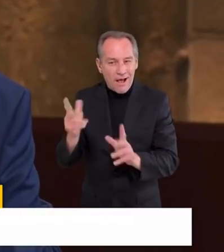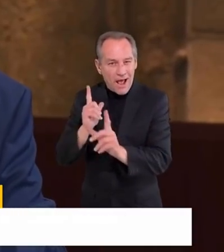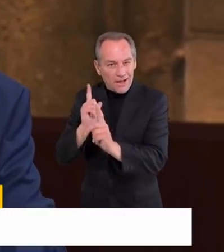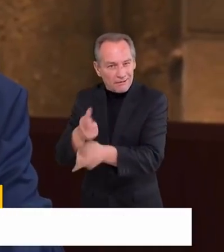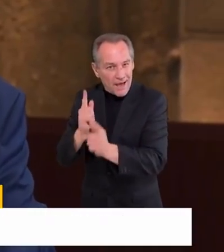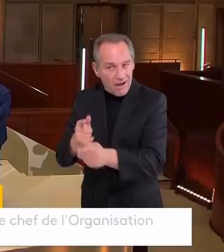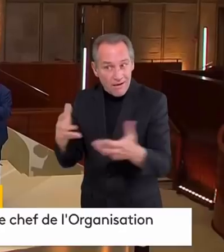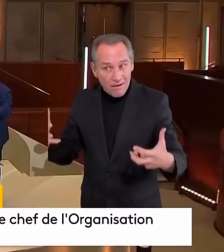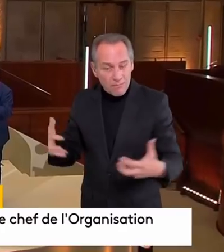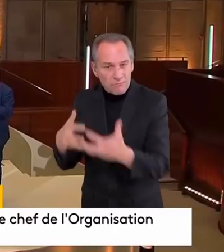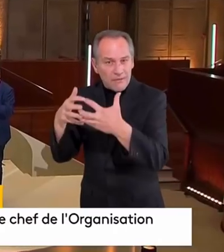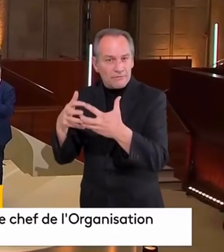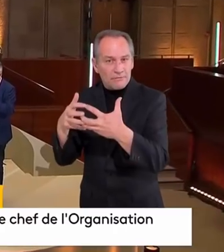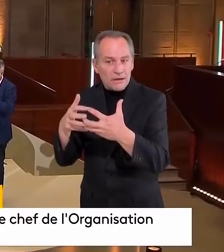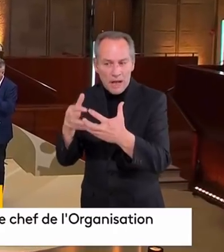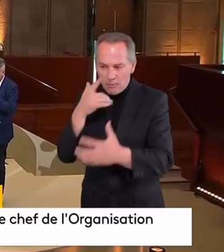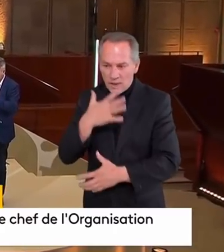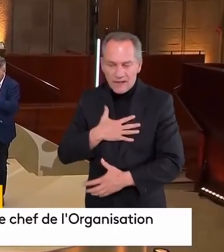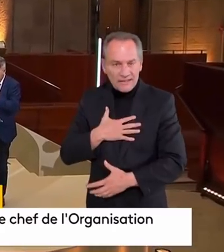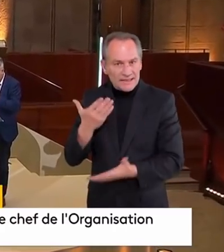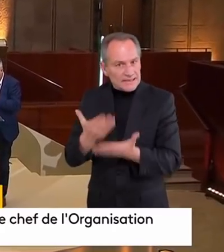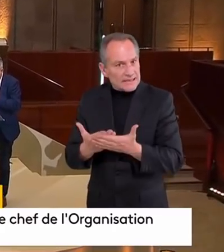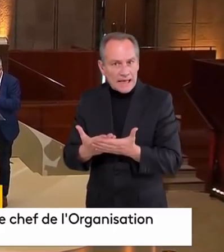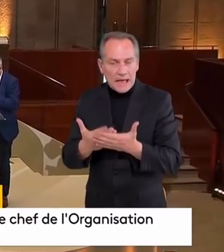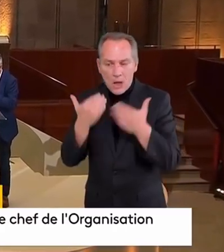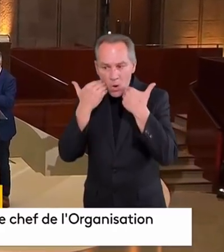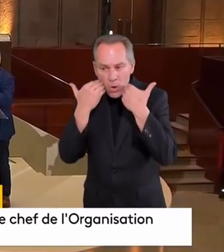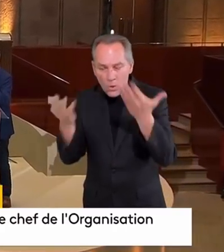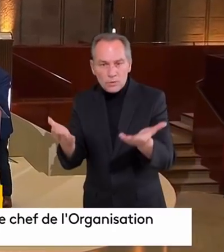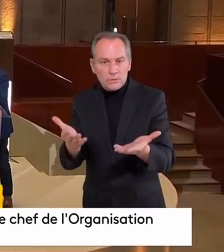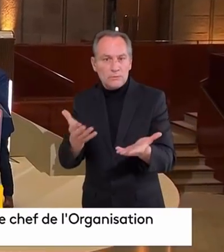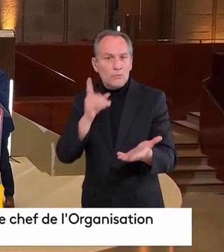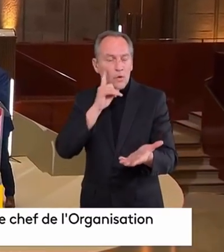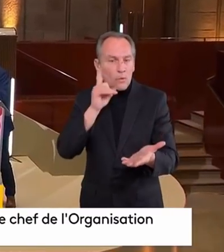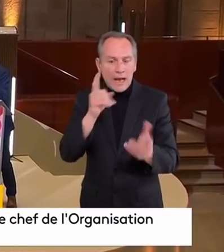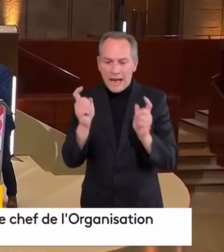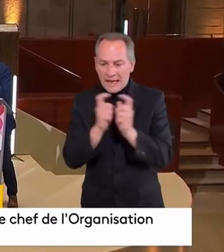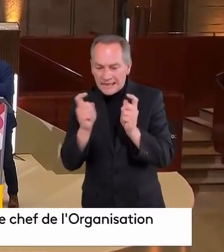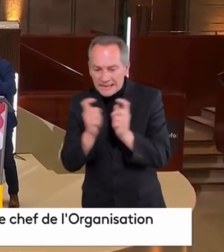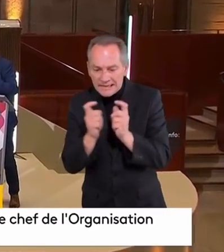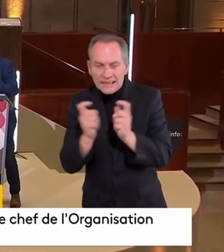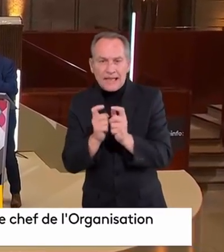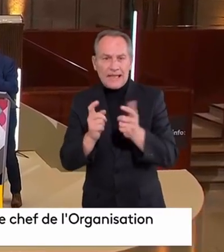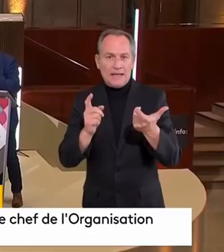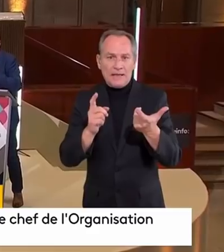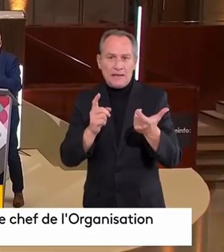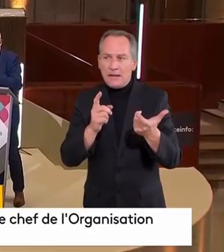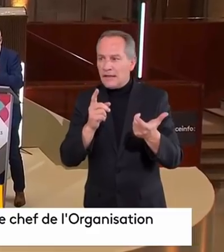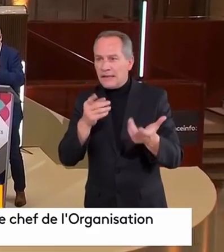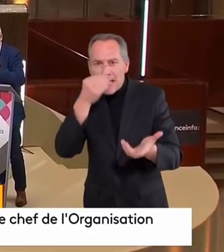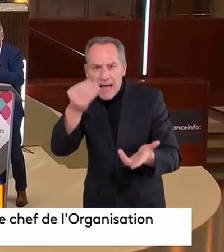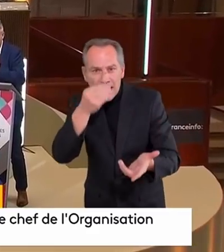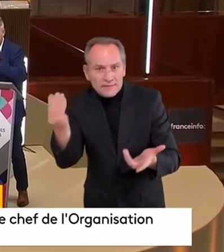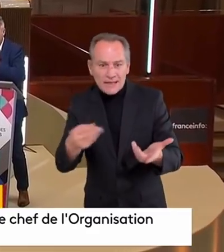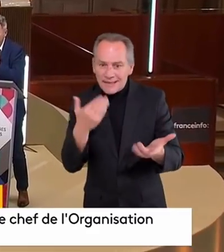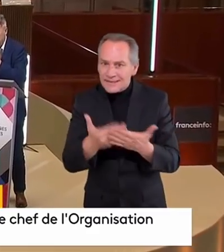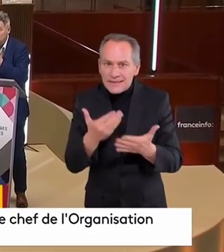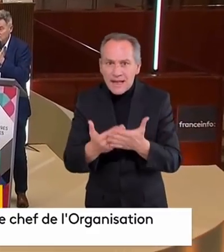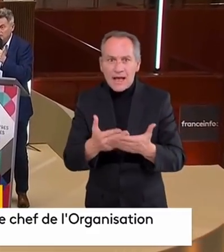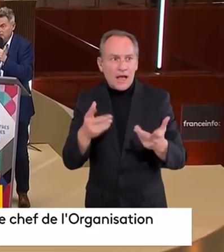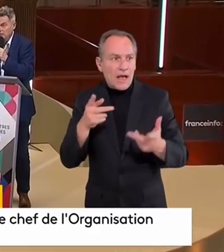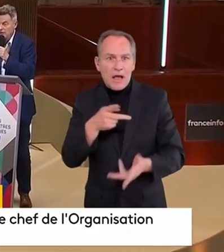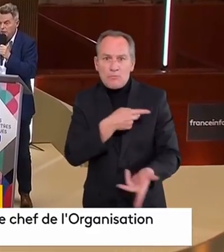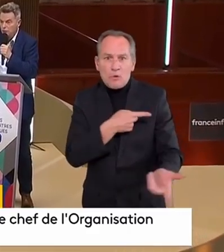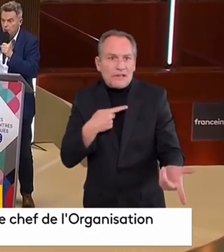l'énergie sont des biens communs qui ne doivent pas souffrir de ces aléas économiques. Et en plus, quand j'entends que les Américains nous